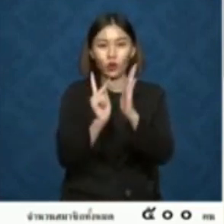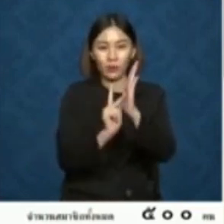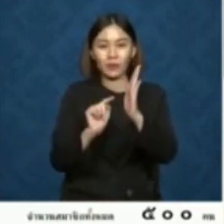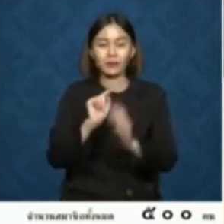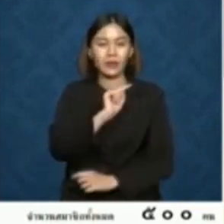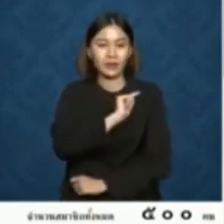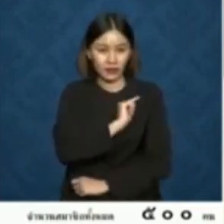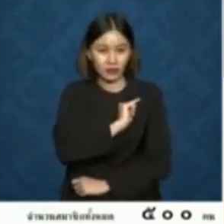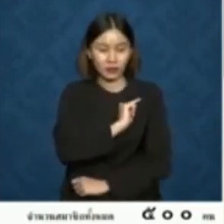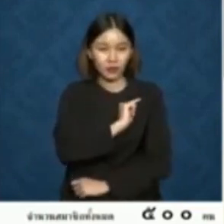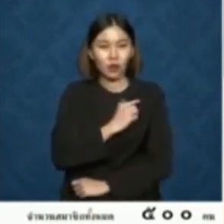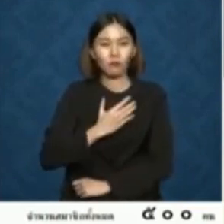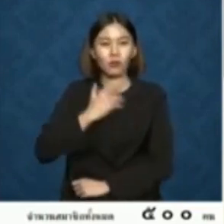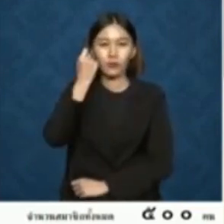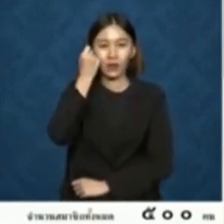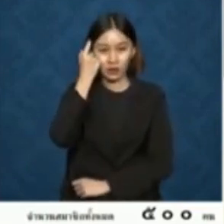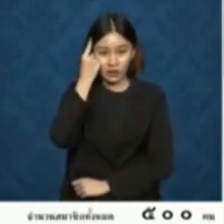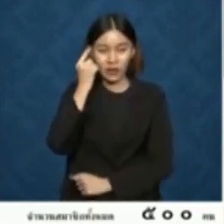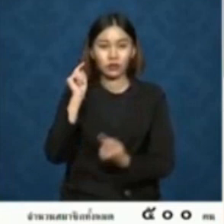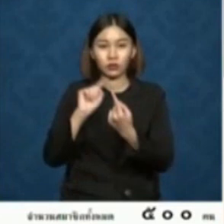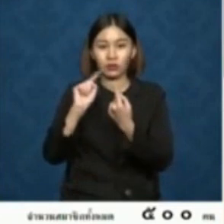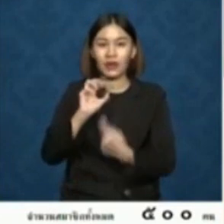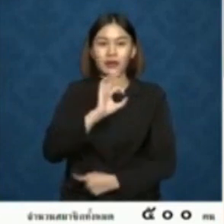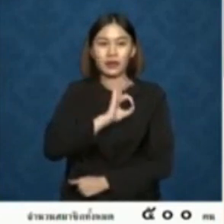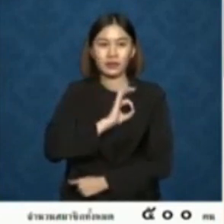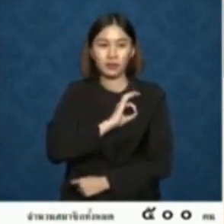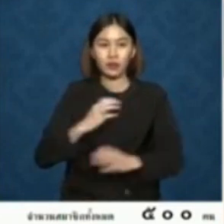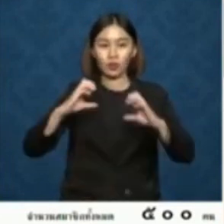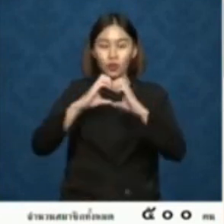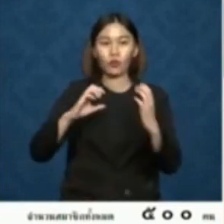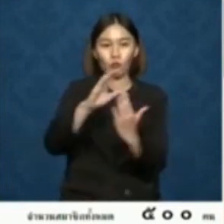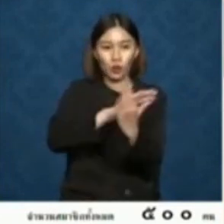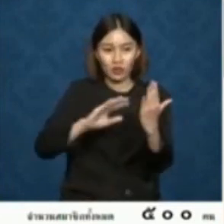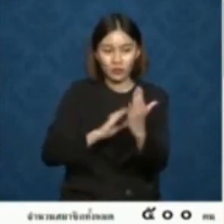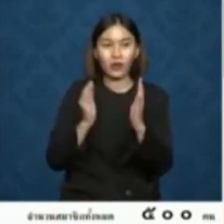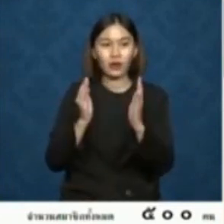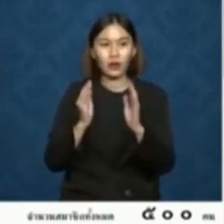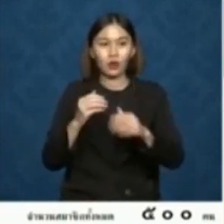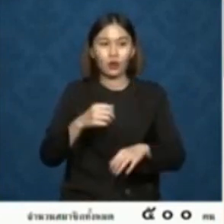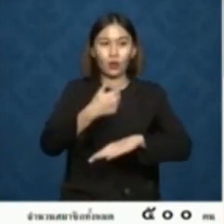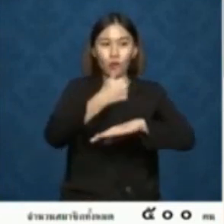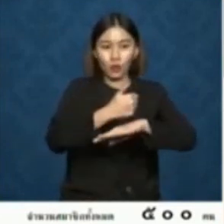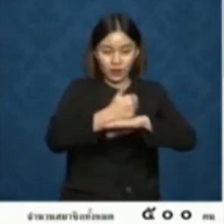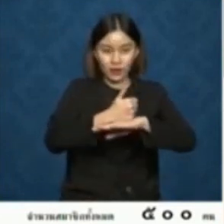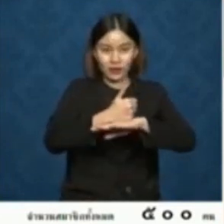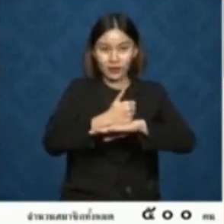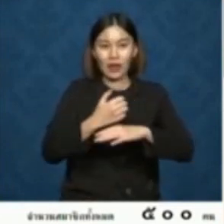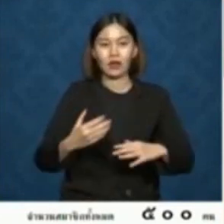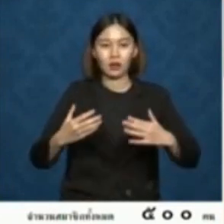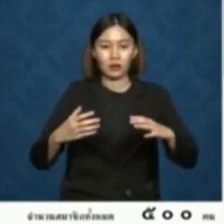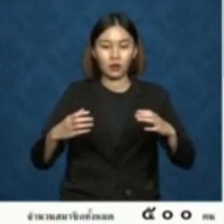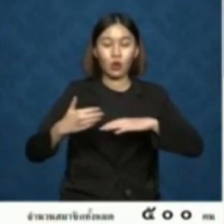มันเป็นหน้าที่ผมเข้าใจสภาพของสมาชิกพรรคภูมิใจไทยก็เป็นผู้หัวหน้าพรรคผมเป็นคนเสนอกฎหมาย